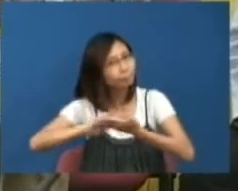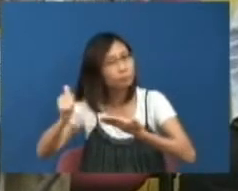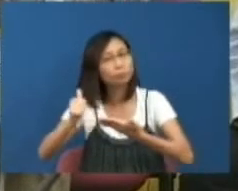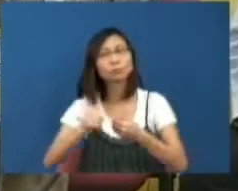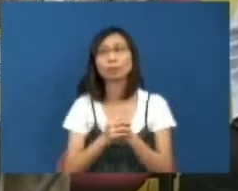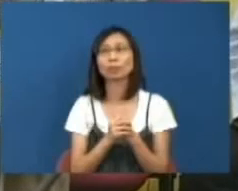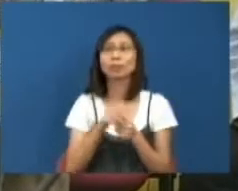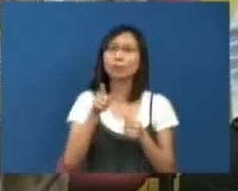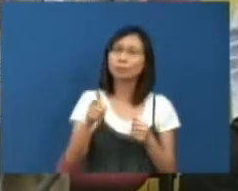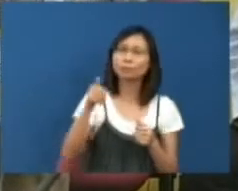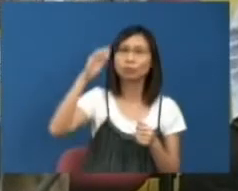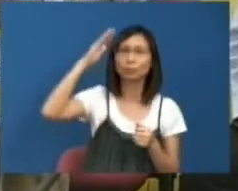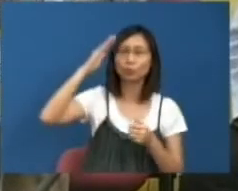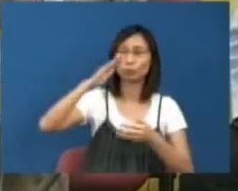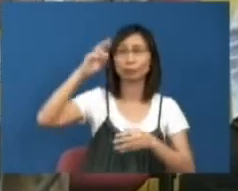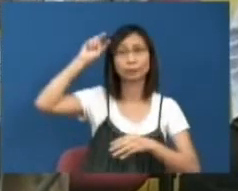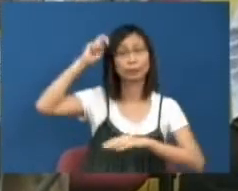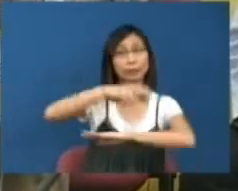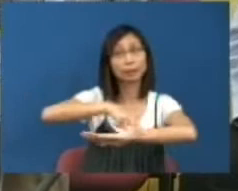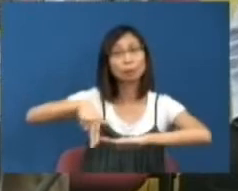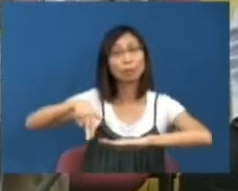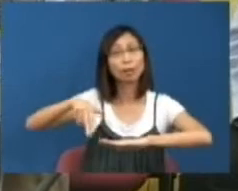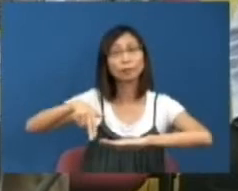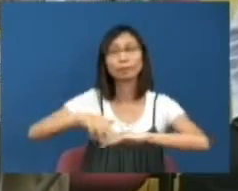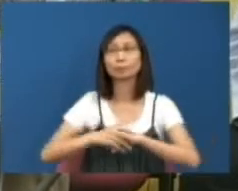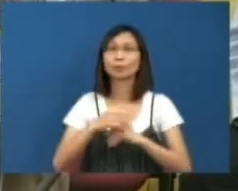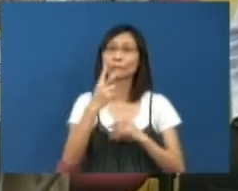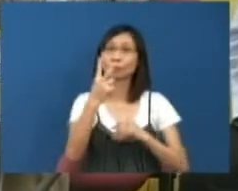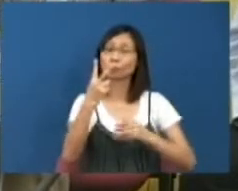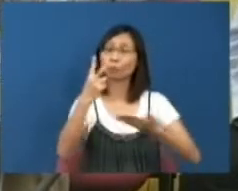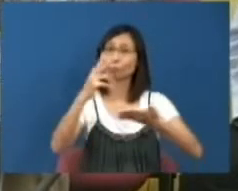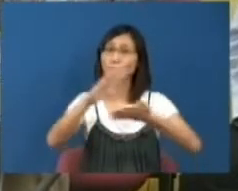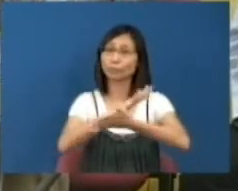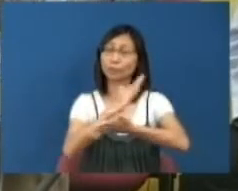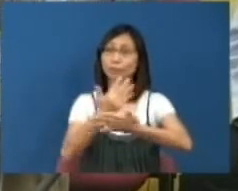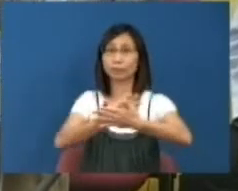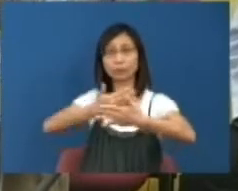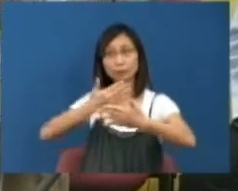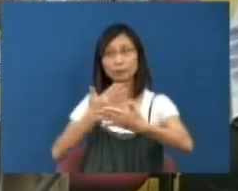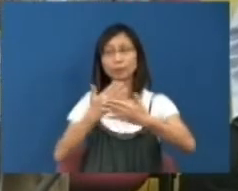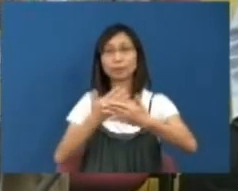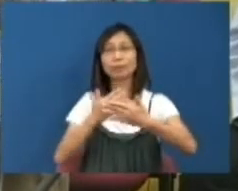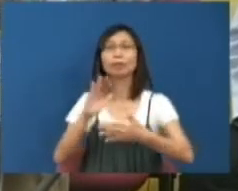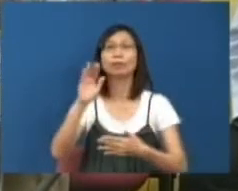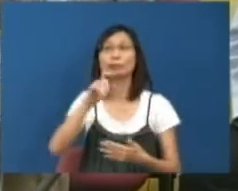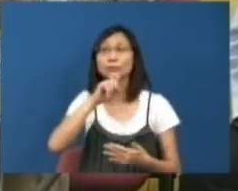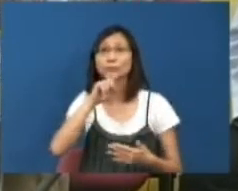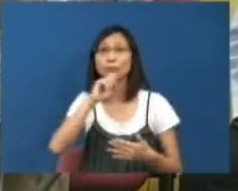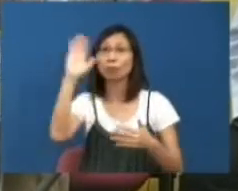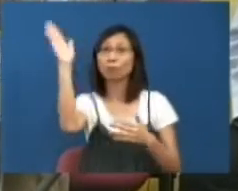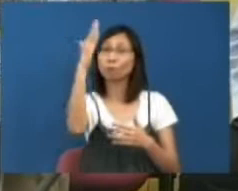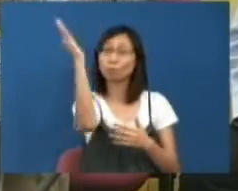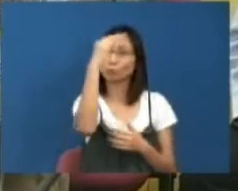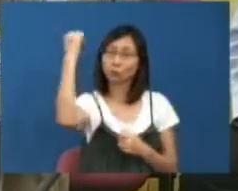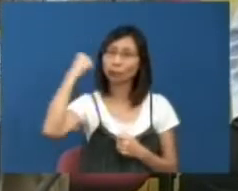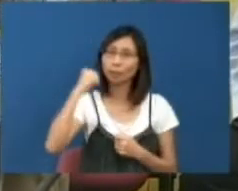劃啦，咁佢根本就已經有兩年幾之前咧，已經係開始取到風能㗎啦。咁你加埋